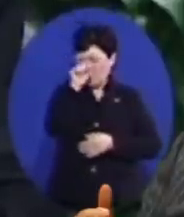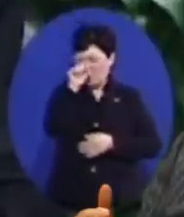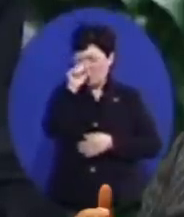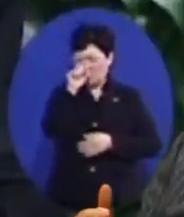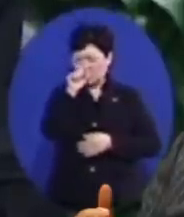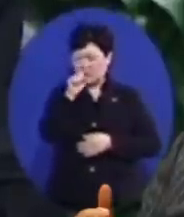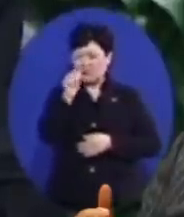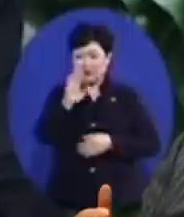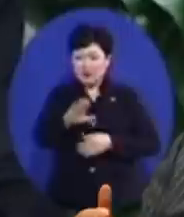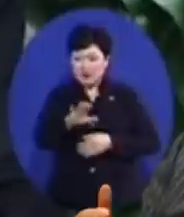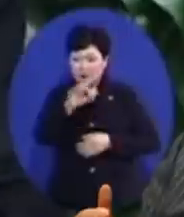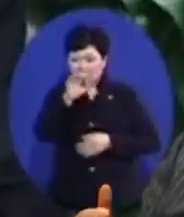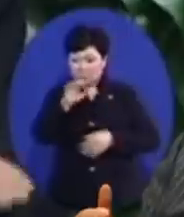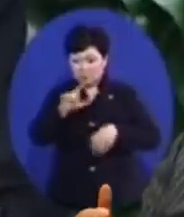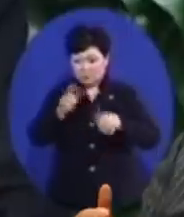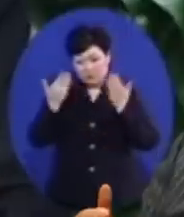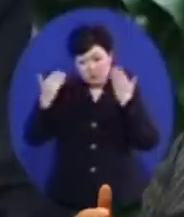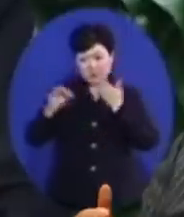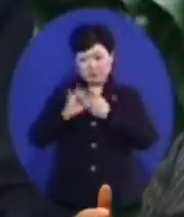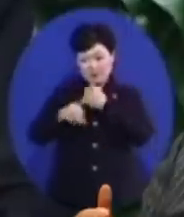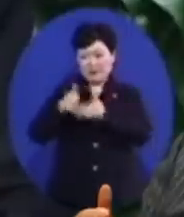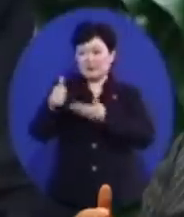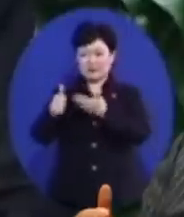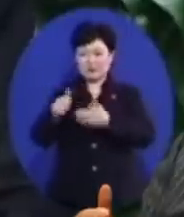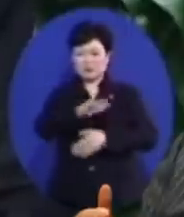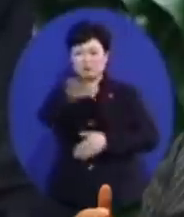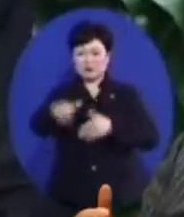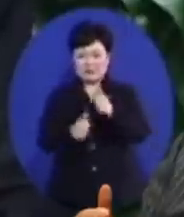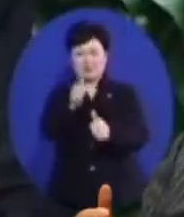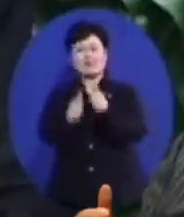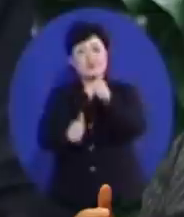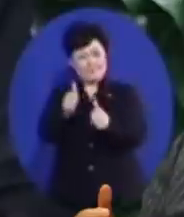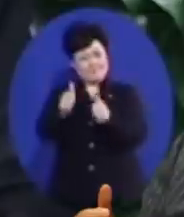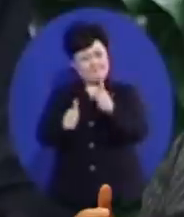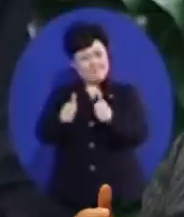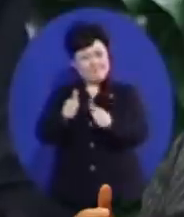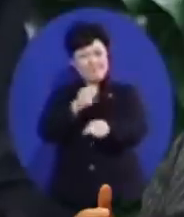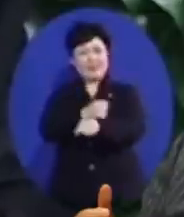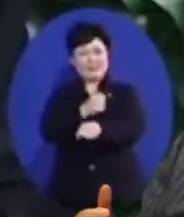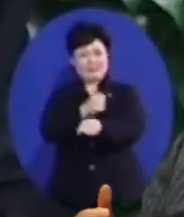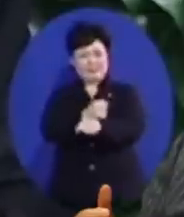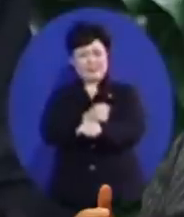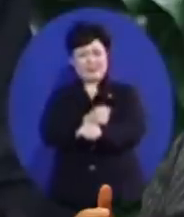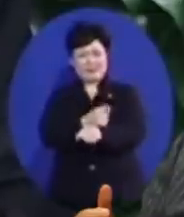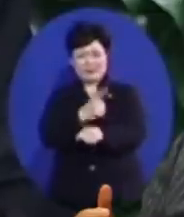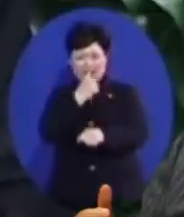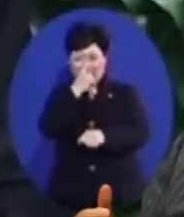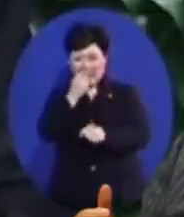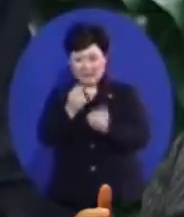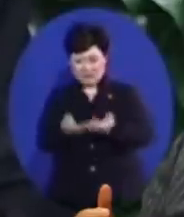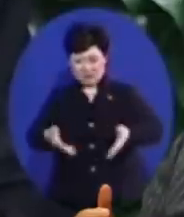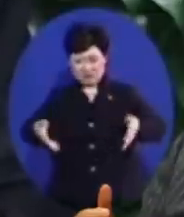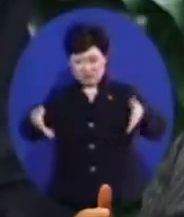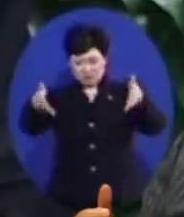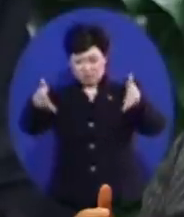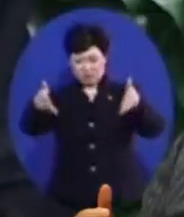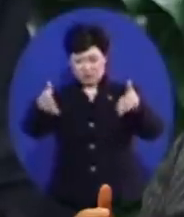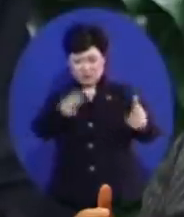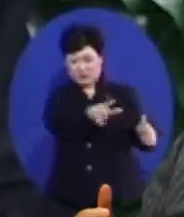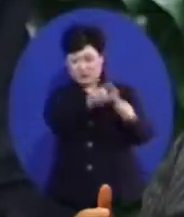좀 지나면은 하나님이 우리를 시험하는 것입니다. 가시둥지에서 건져내